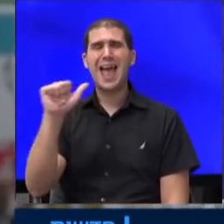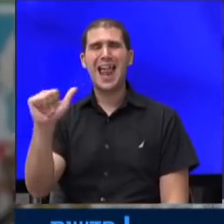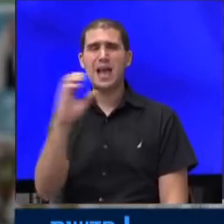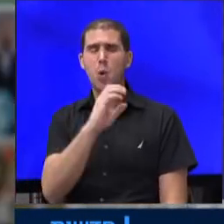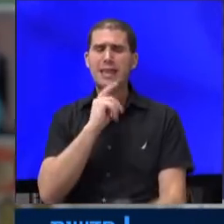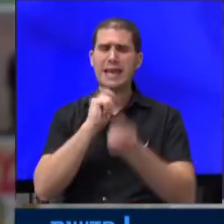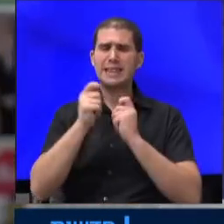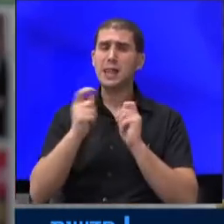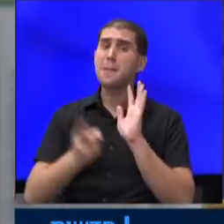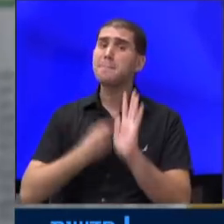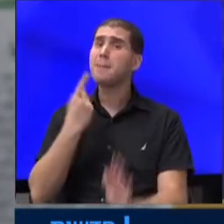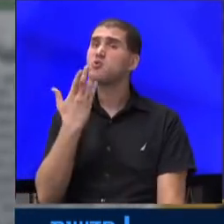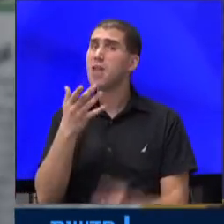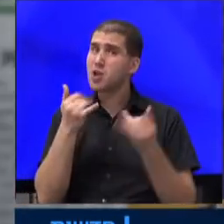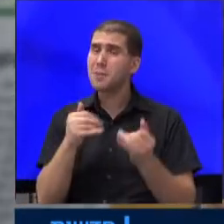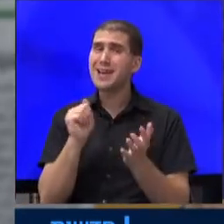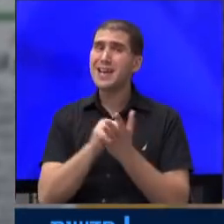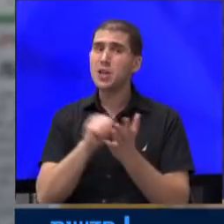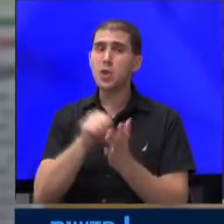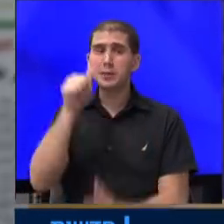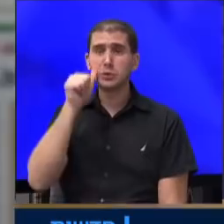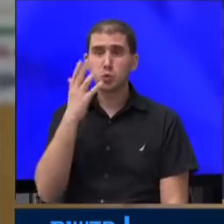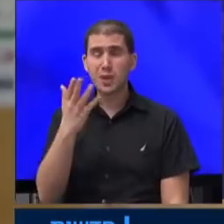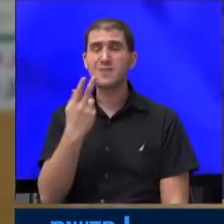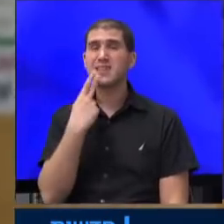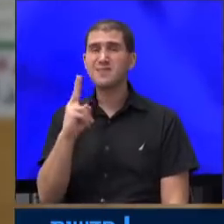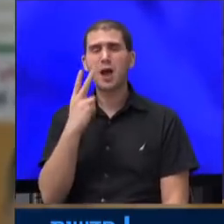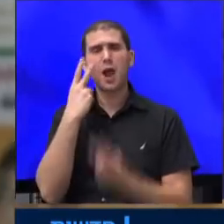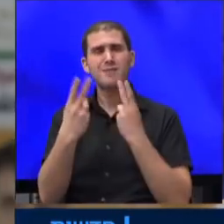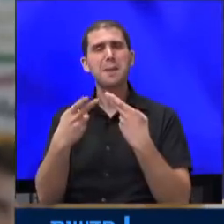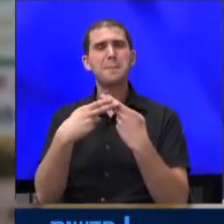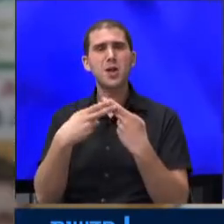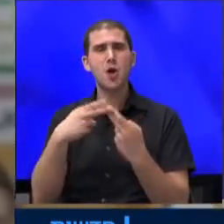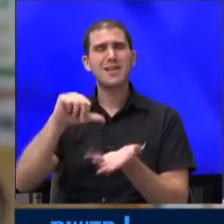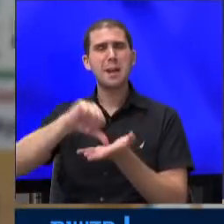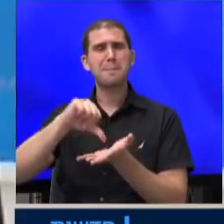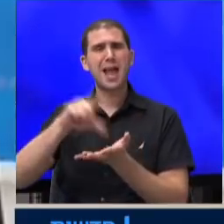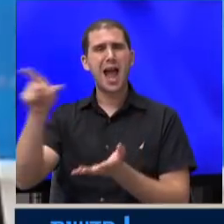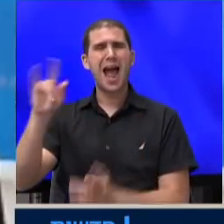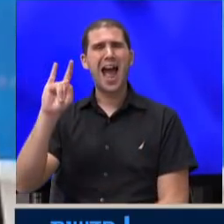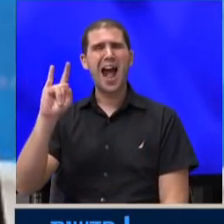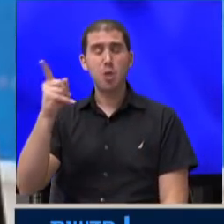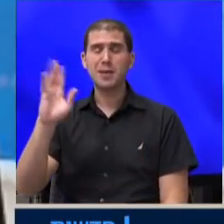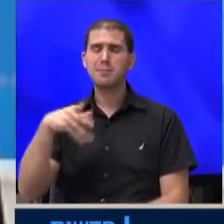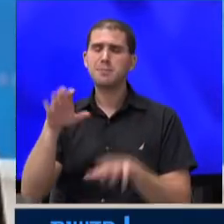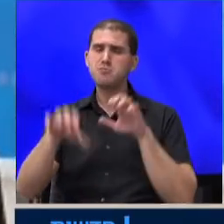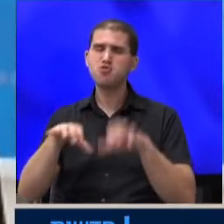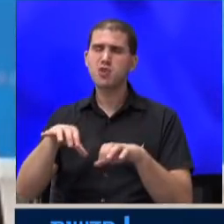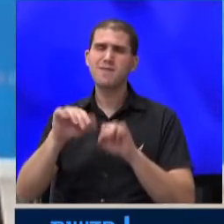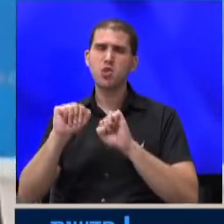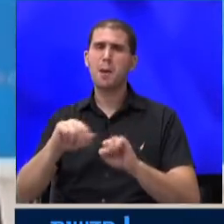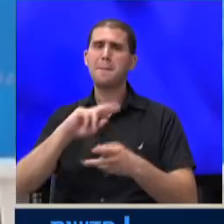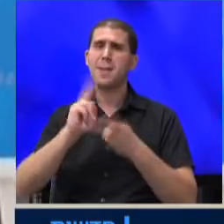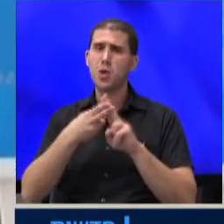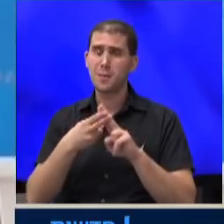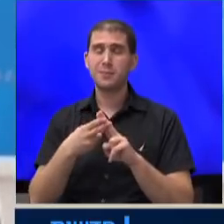הראשונה לעיתון בסודאן והבטיח לבקר בקרוב בחרטום עם משקיעים ומומחים בינלאומיים. הוצאתה של סודאן